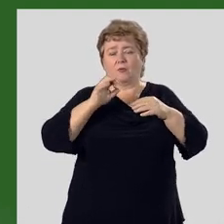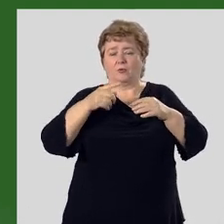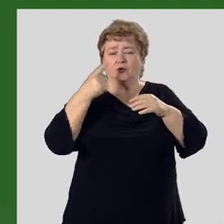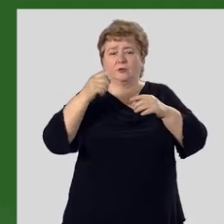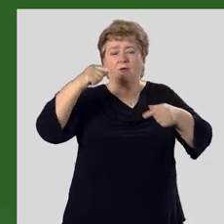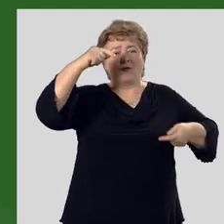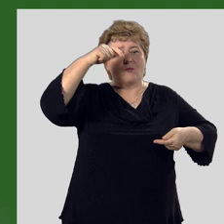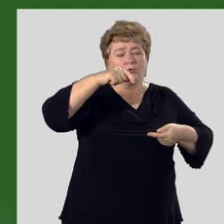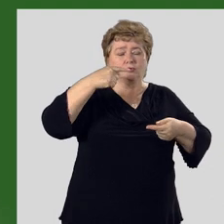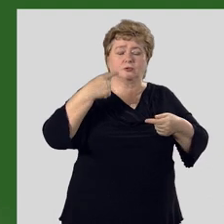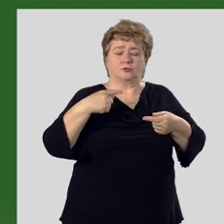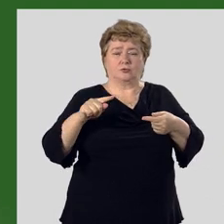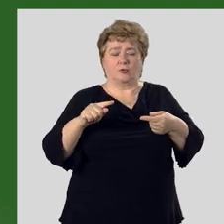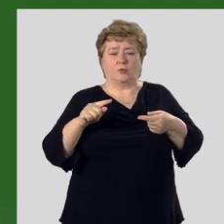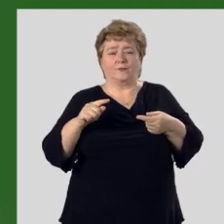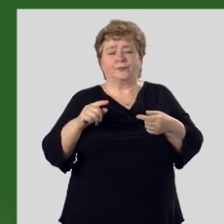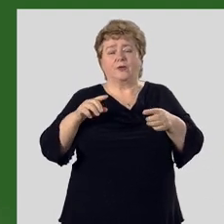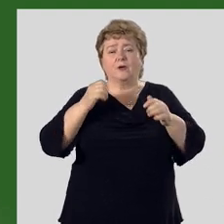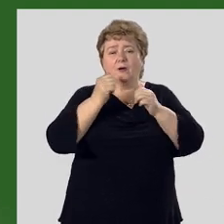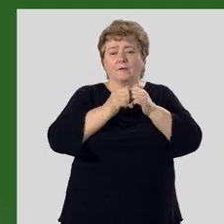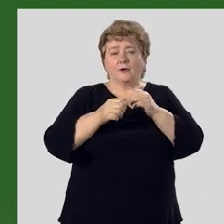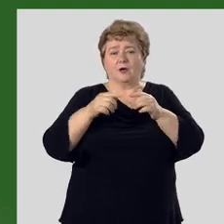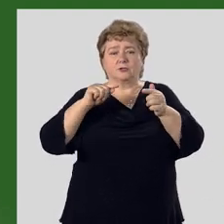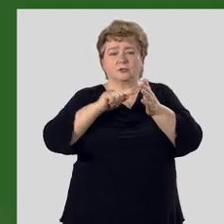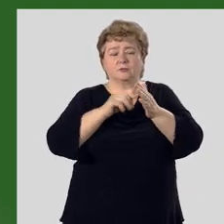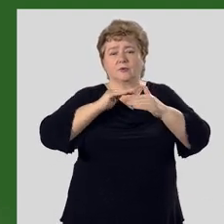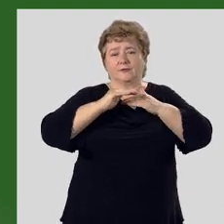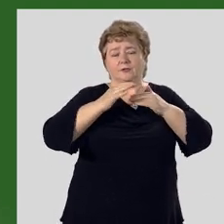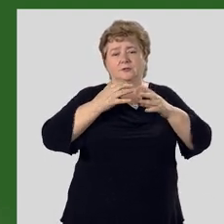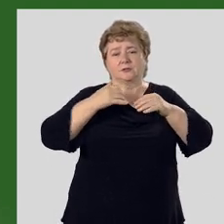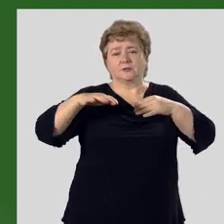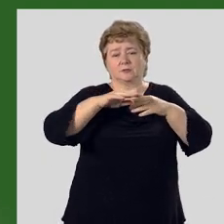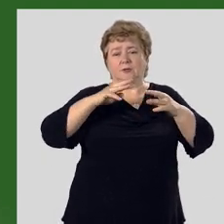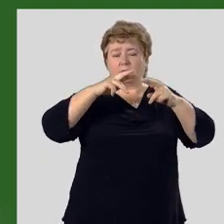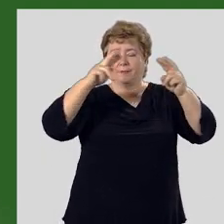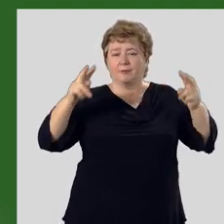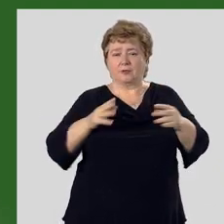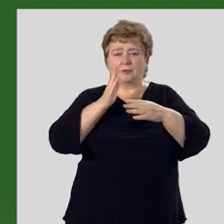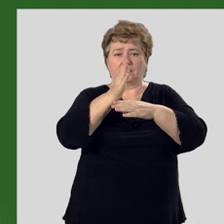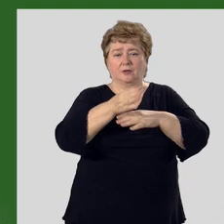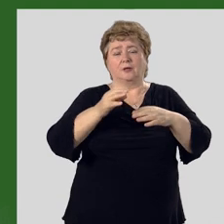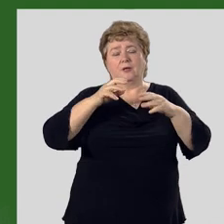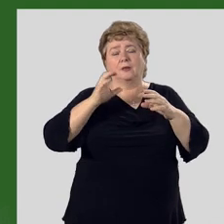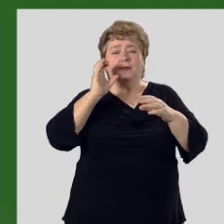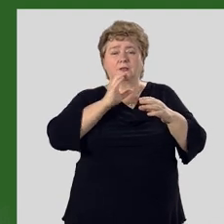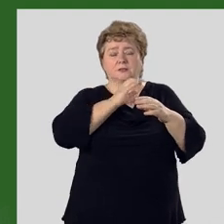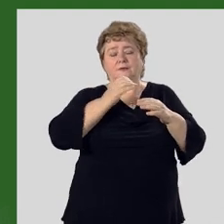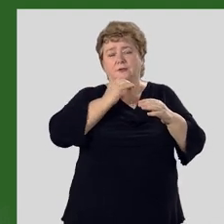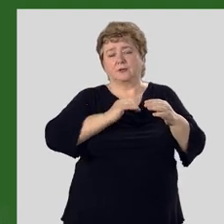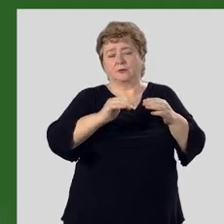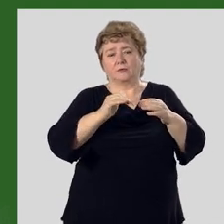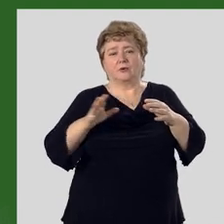одного полюса к другому. В каждой точке поверхности Земли меридиан направлен на север и на